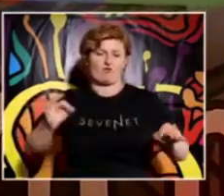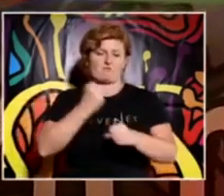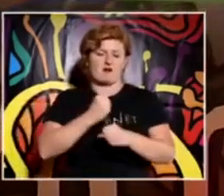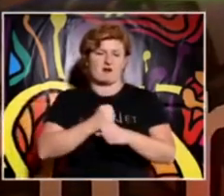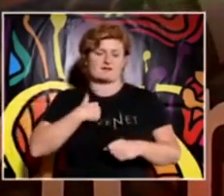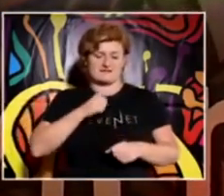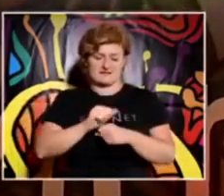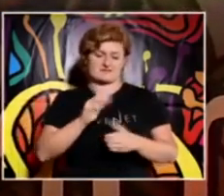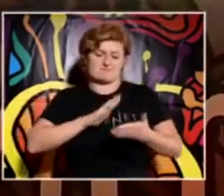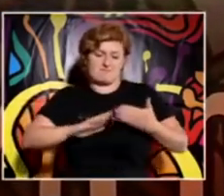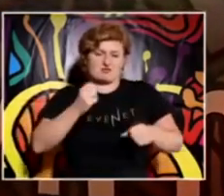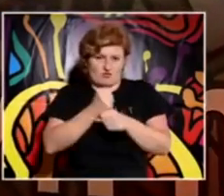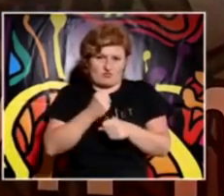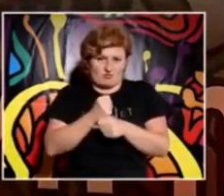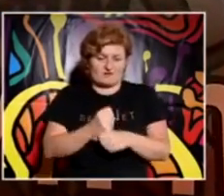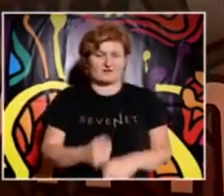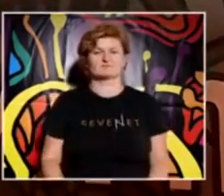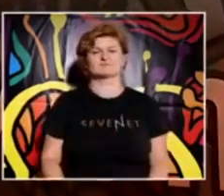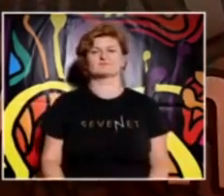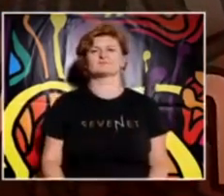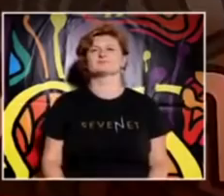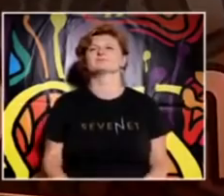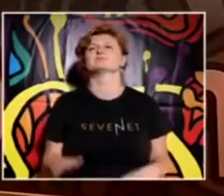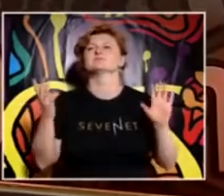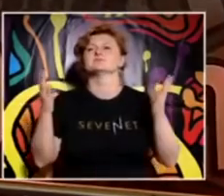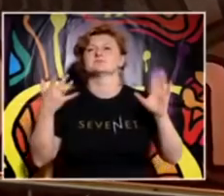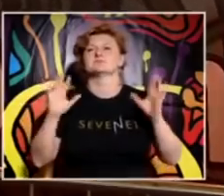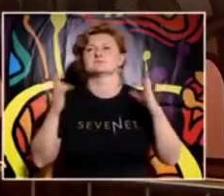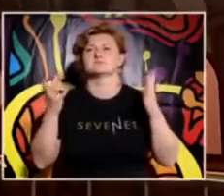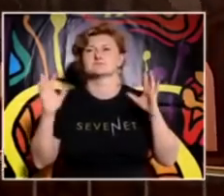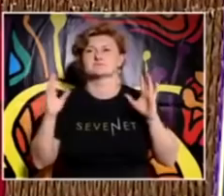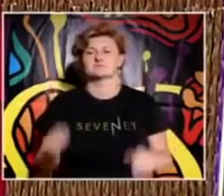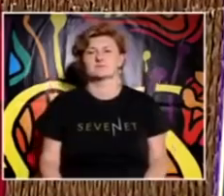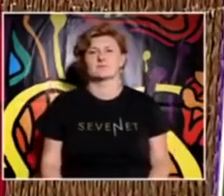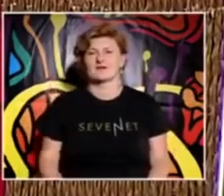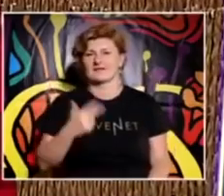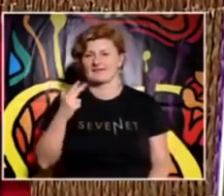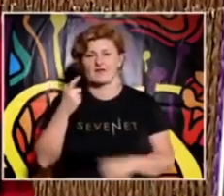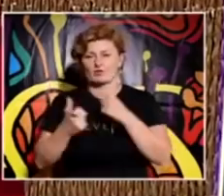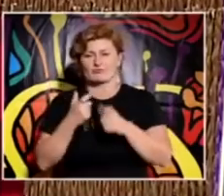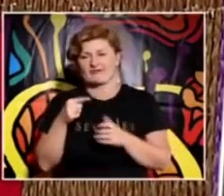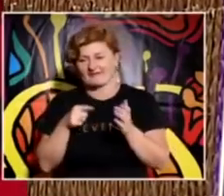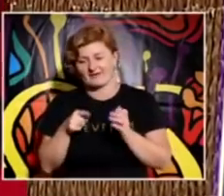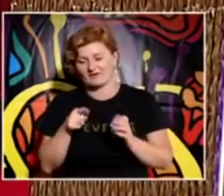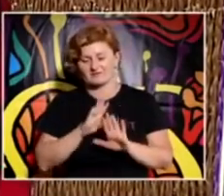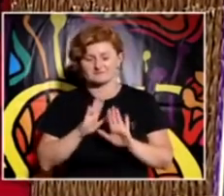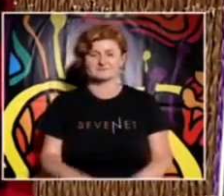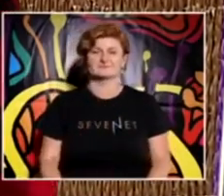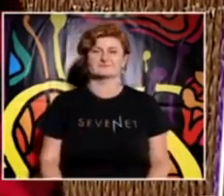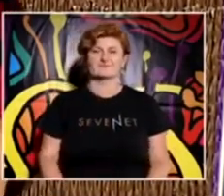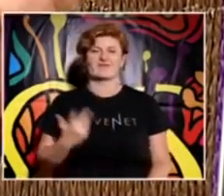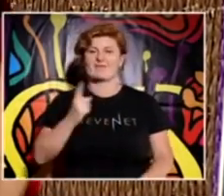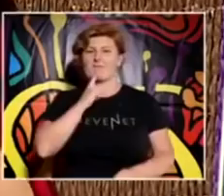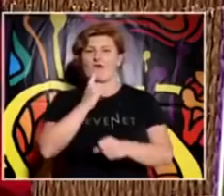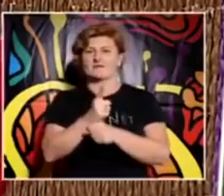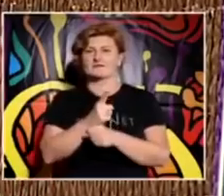dobrą sprawę. Dzięki. Nie róbcie tego, absolutnie. Nie polecam.